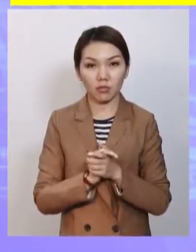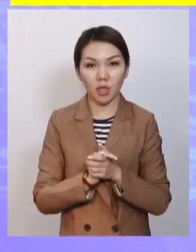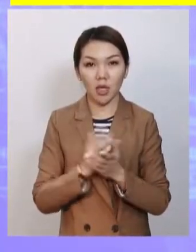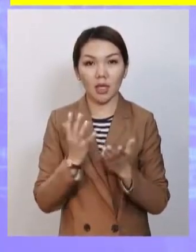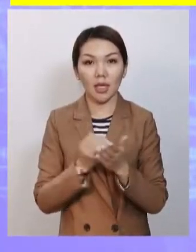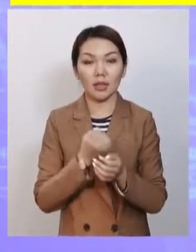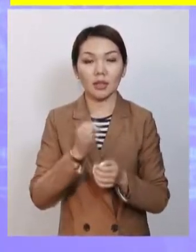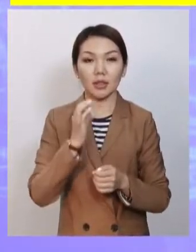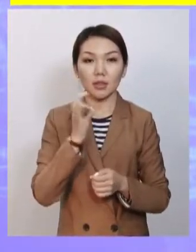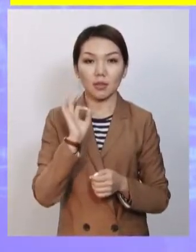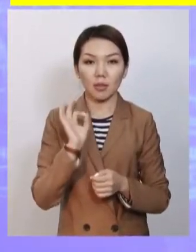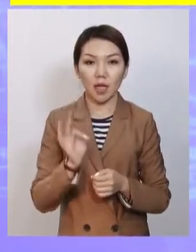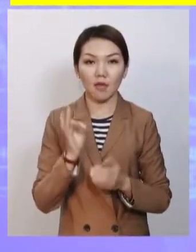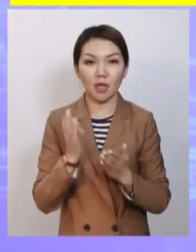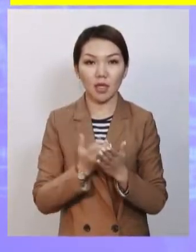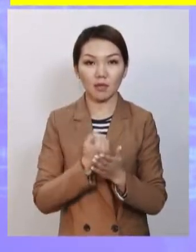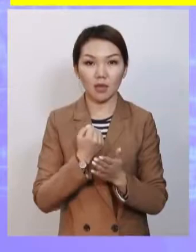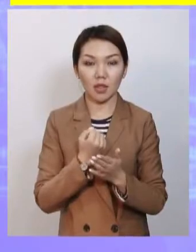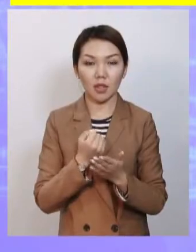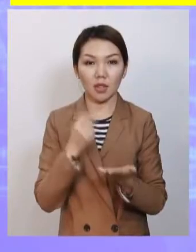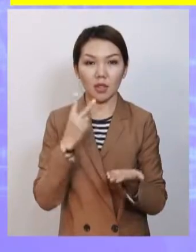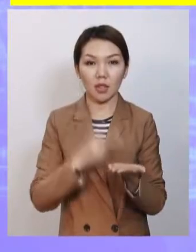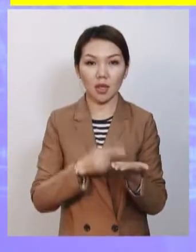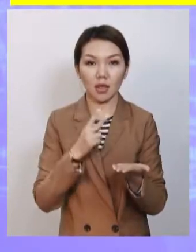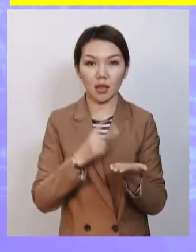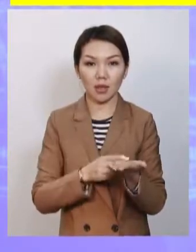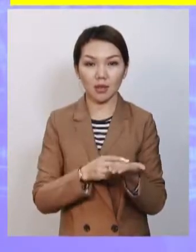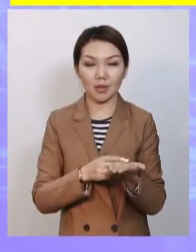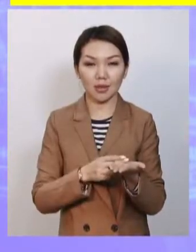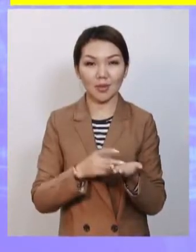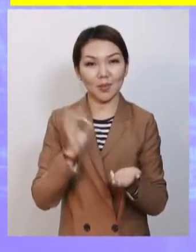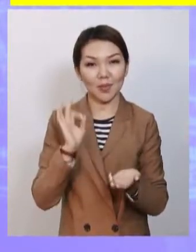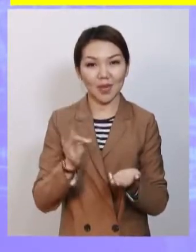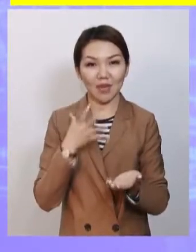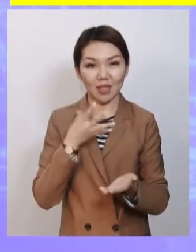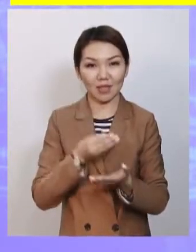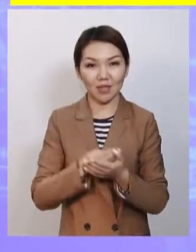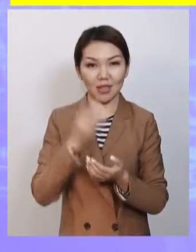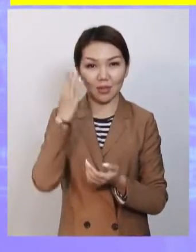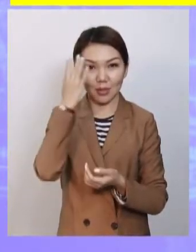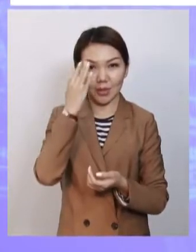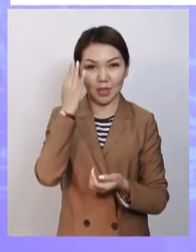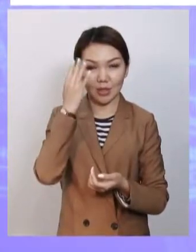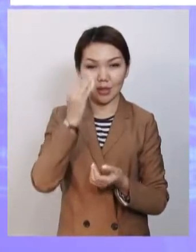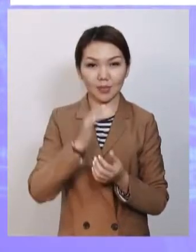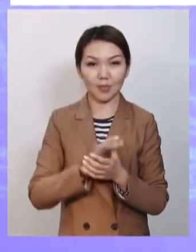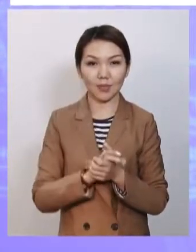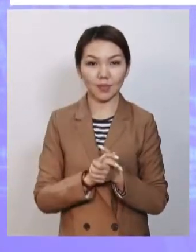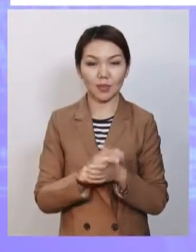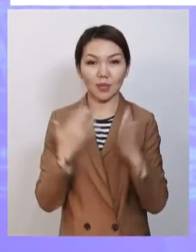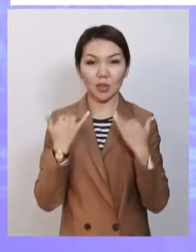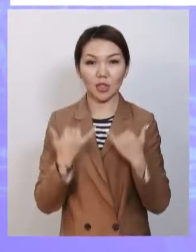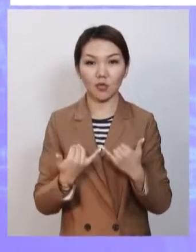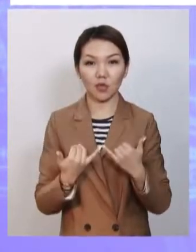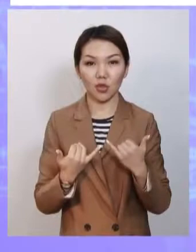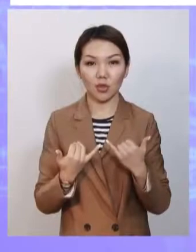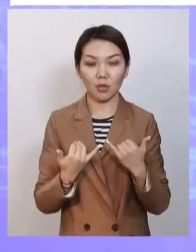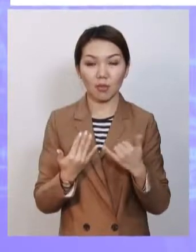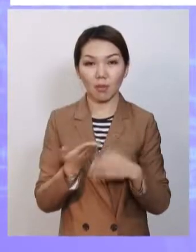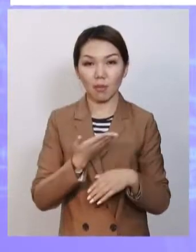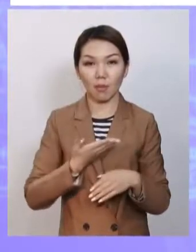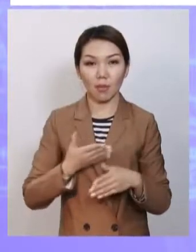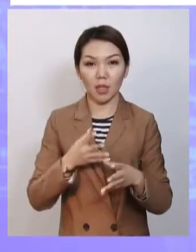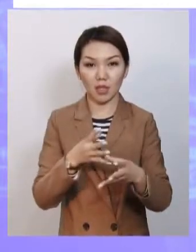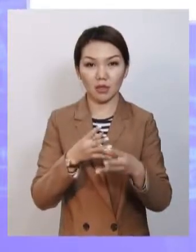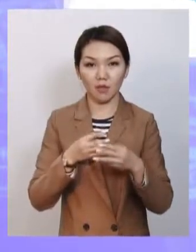ответы доказывайте правильность своих мыслей сегодня мы с